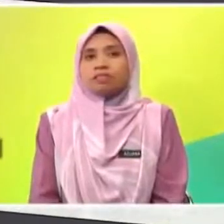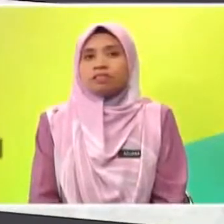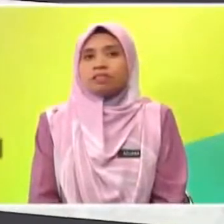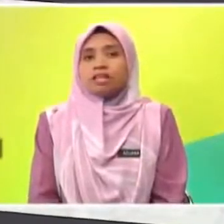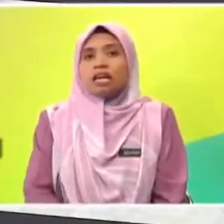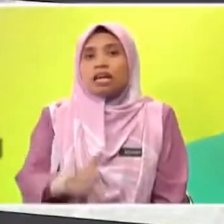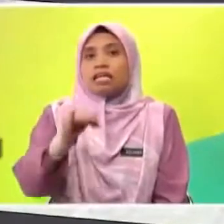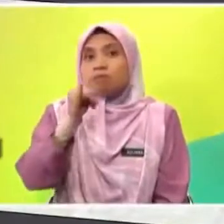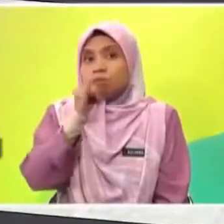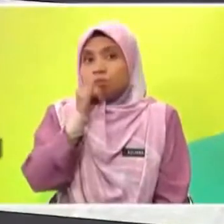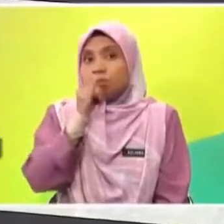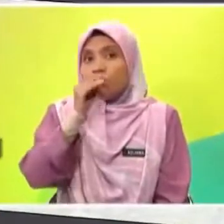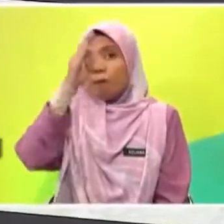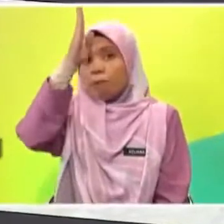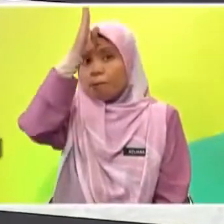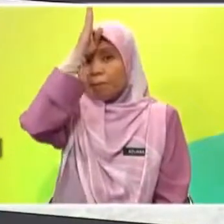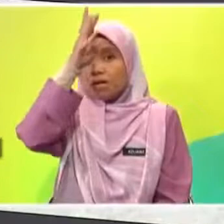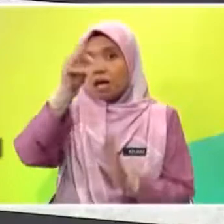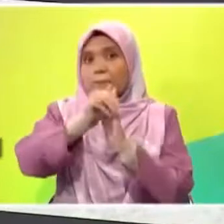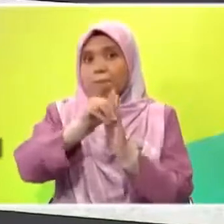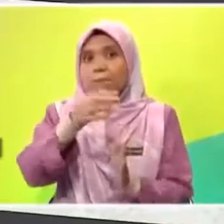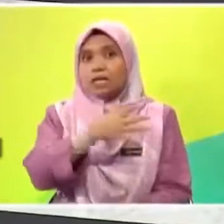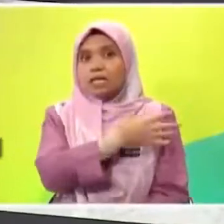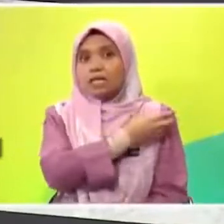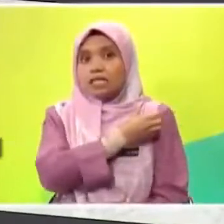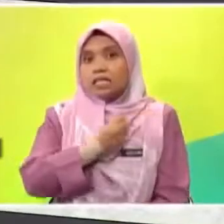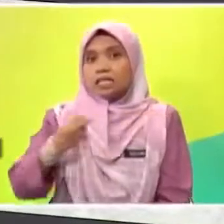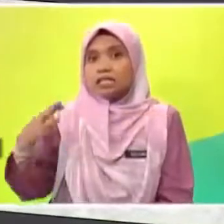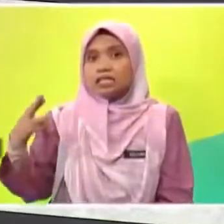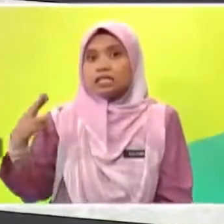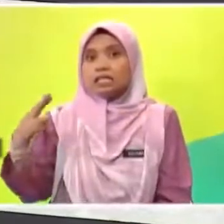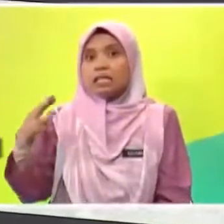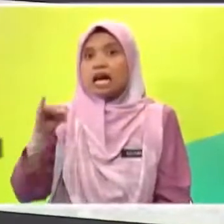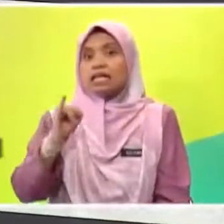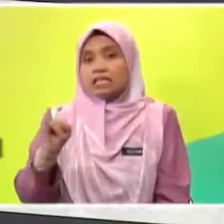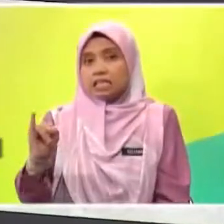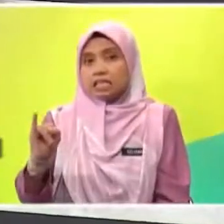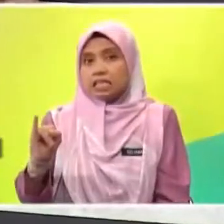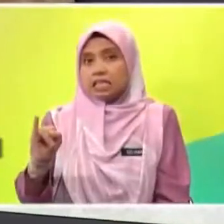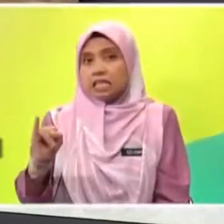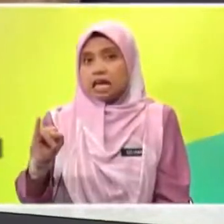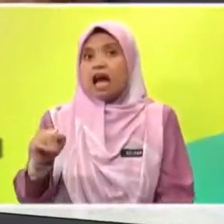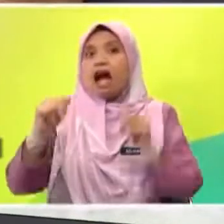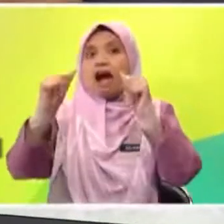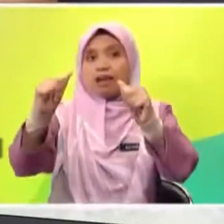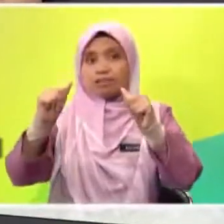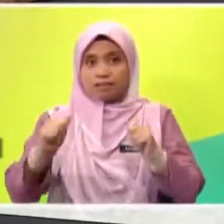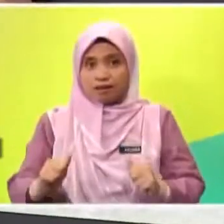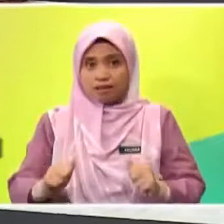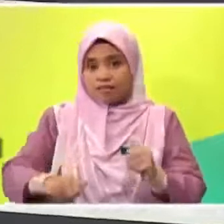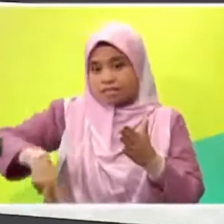ibu baper menyertai acara Syifa tak